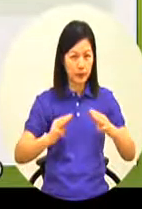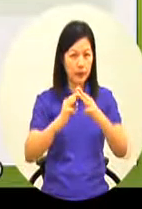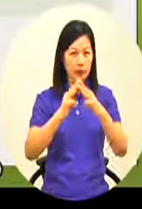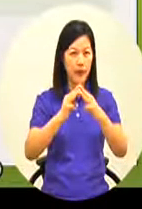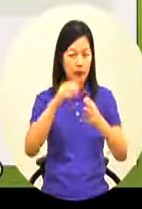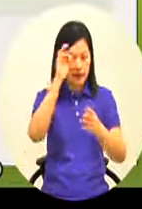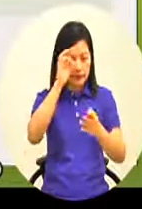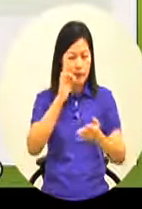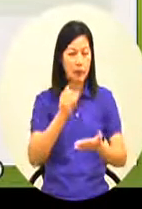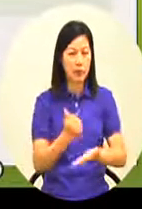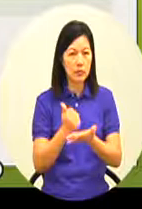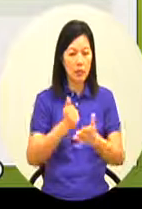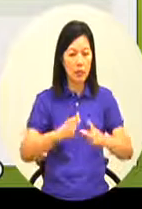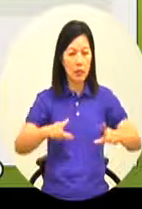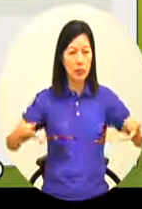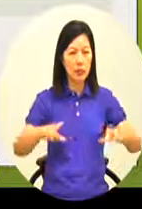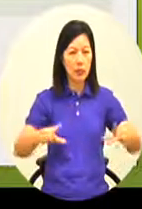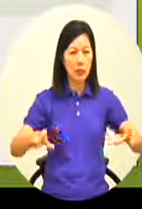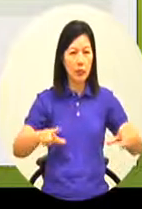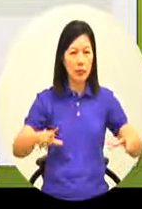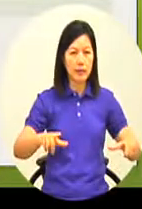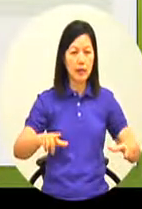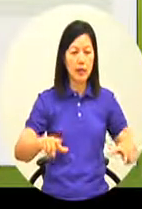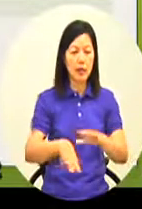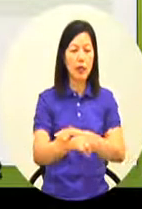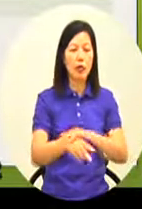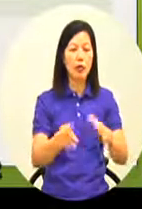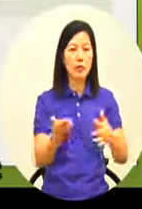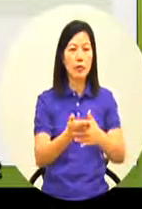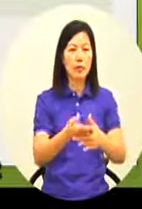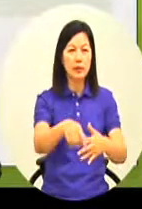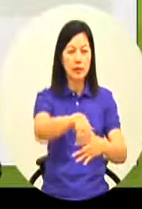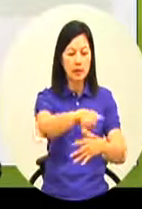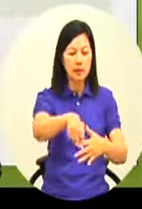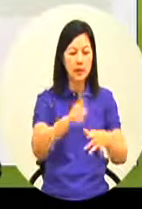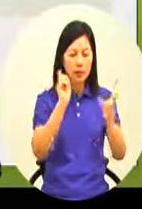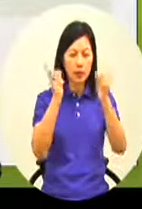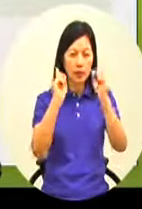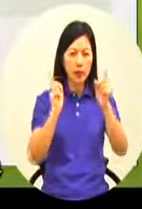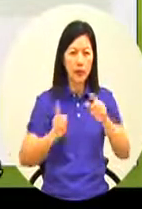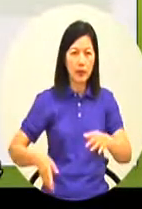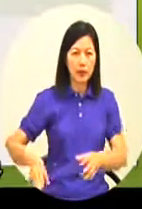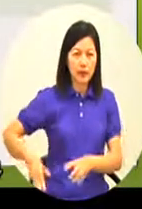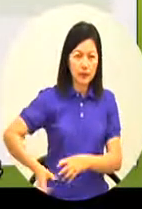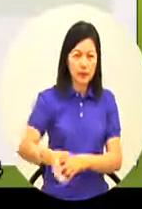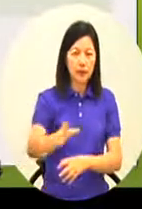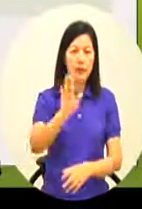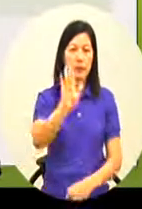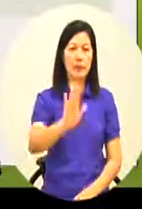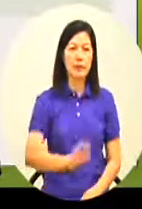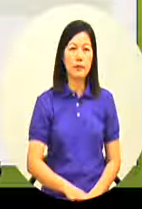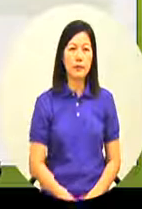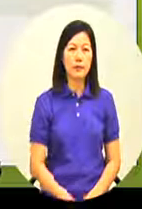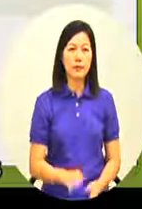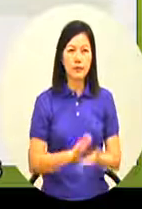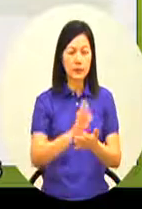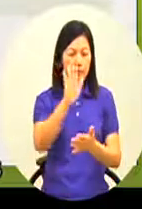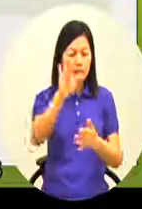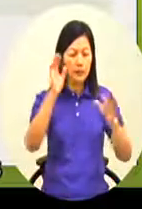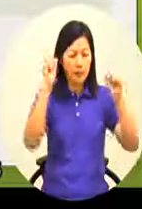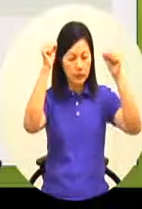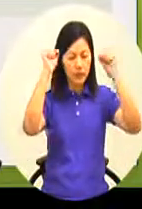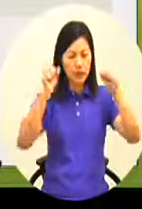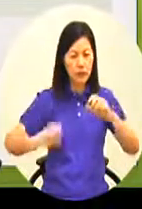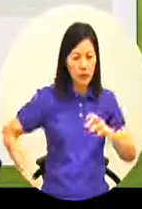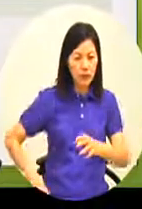了一个比较宽敞的一个空间，然后有在那里玩。那后来因为在运动这个法式